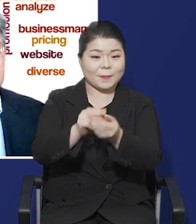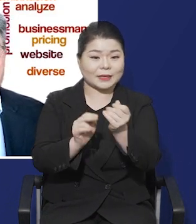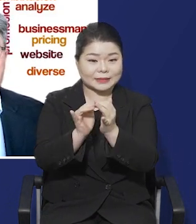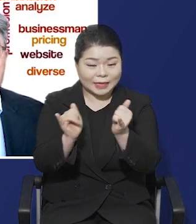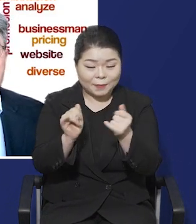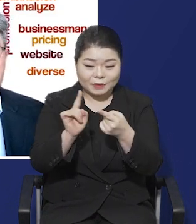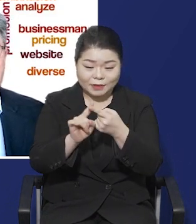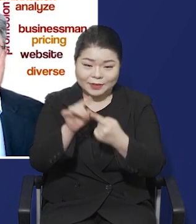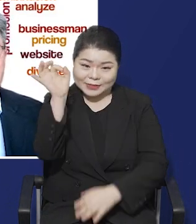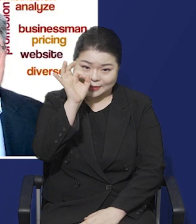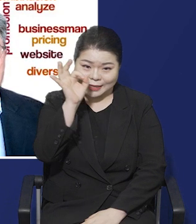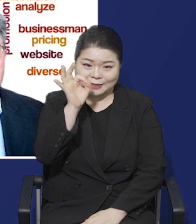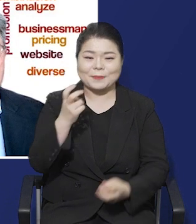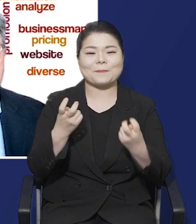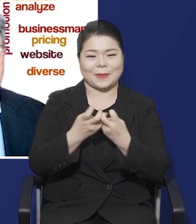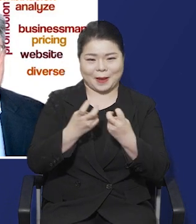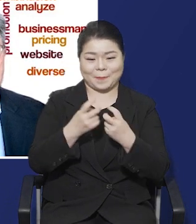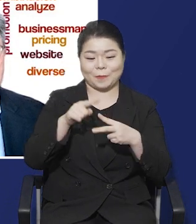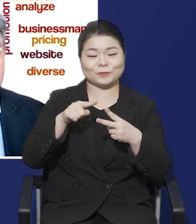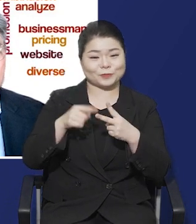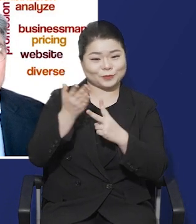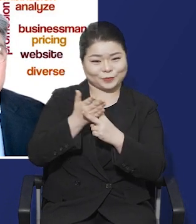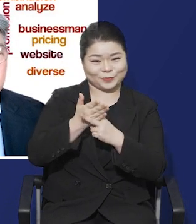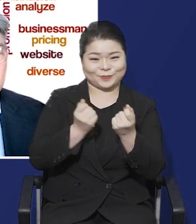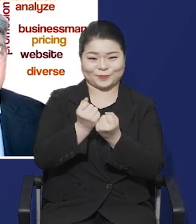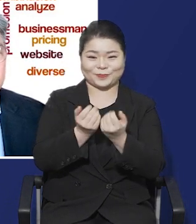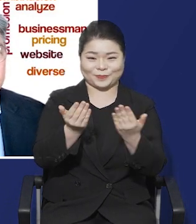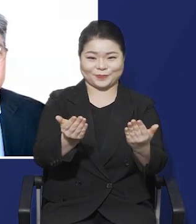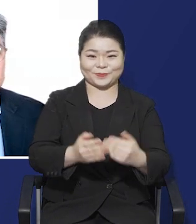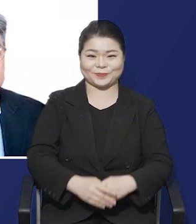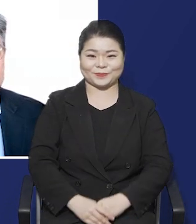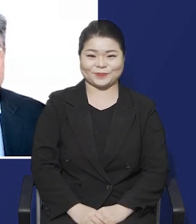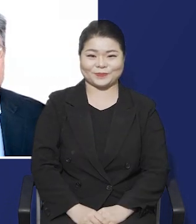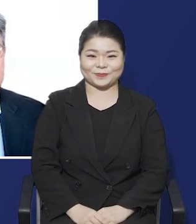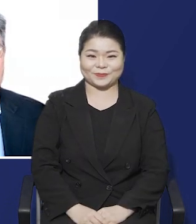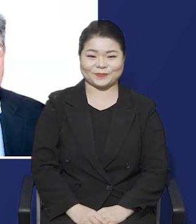방법과 오프라인 방법에 대해 설명을 드리도록 하겠습니다.